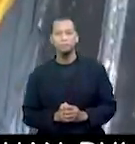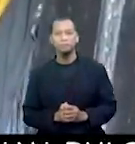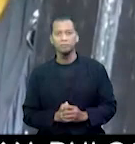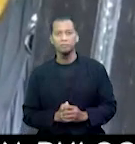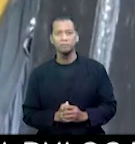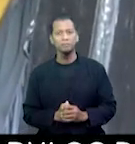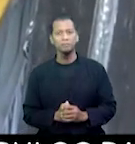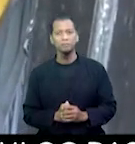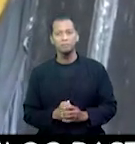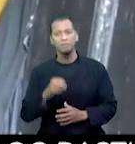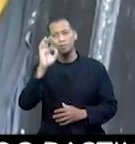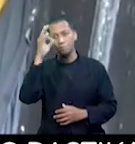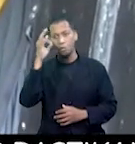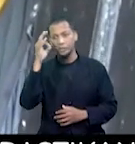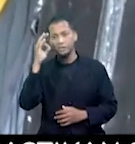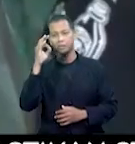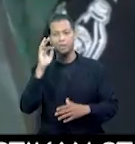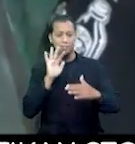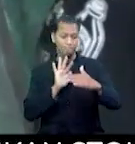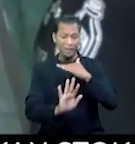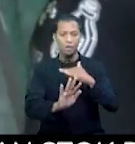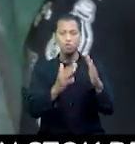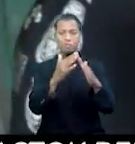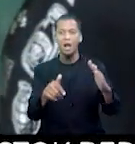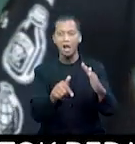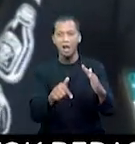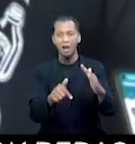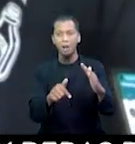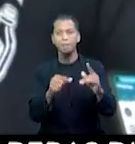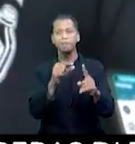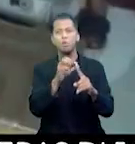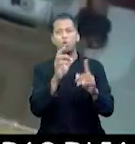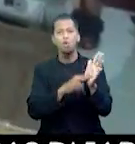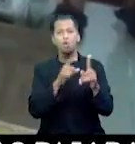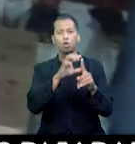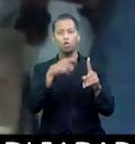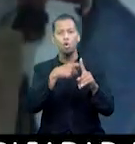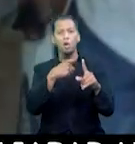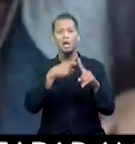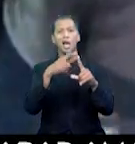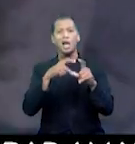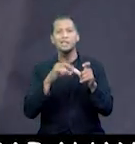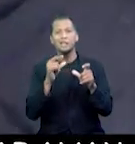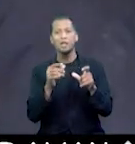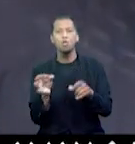Polsek Biring Kadaya menggerebek sebuah rumah yang berada di kawasan Pondok Asri 3, Kelurahan Sudiang, Kota Makassar, Sulawesi Selatan.